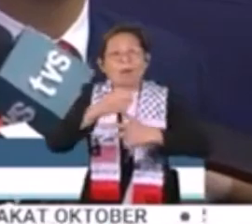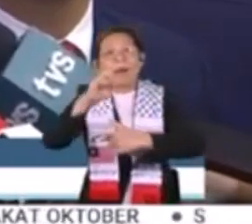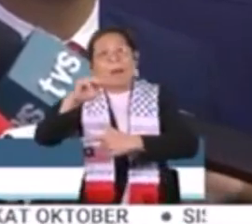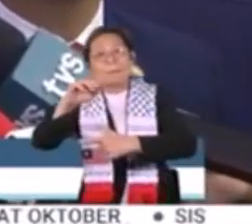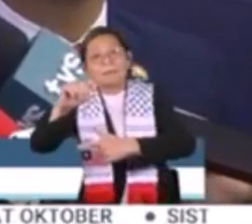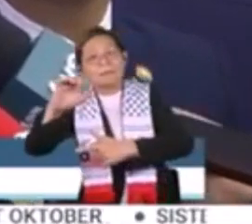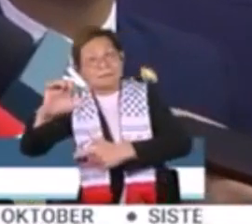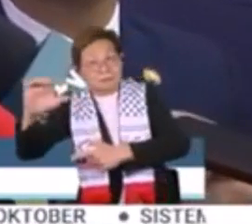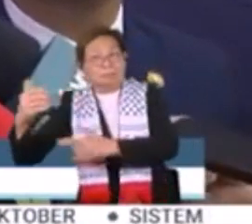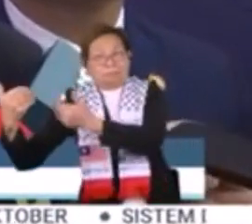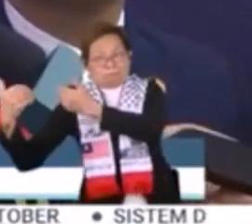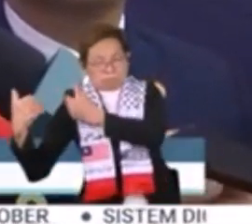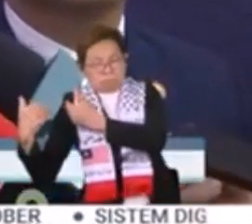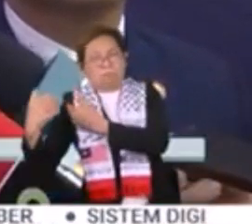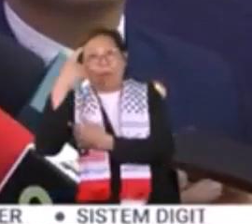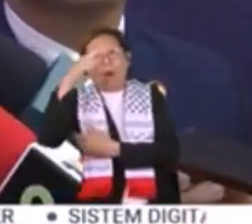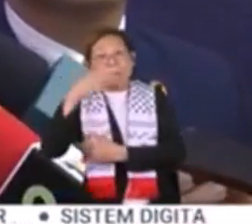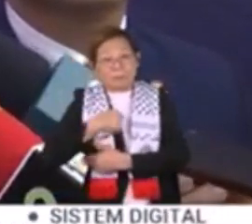So,